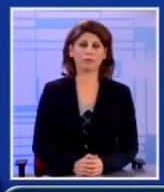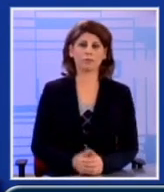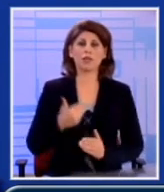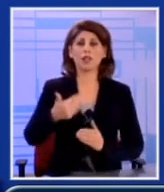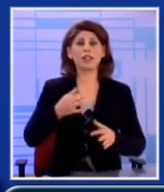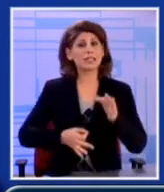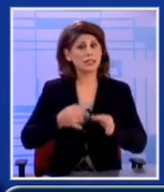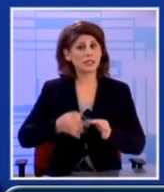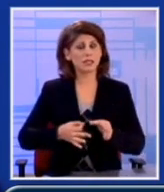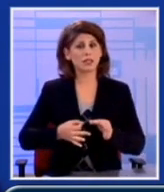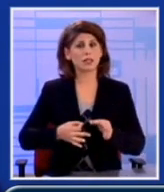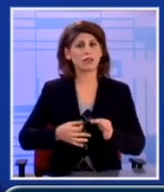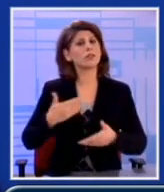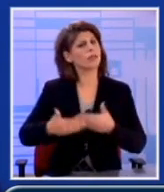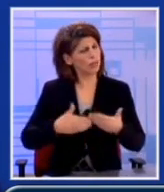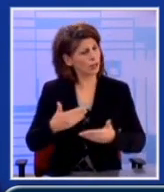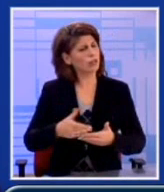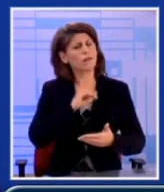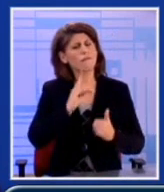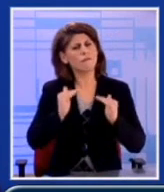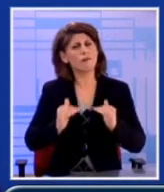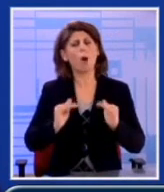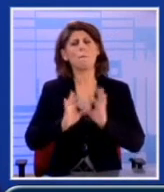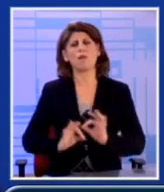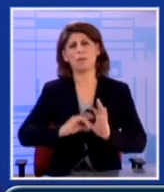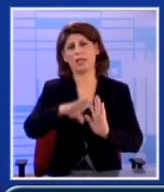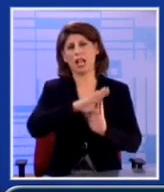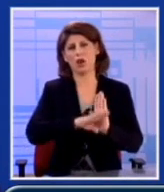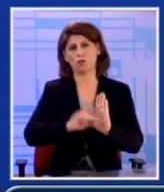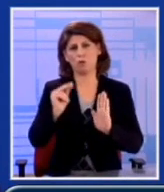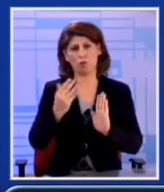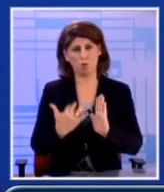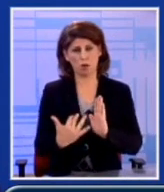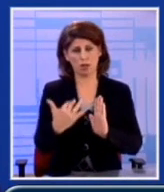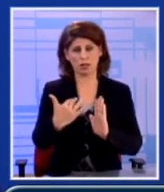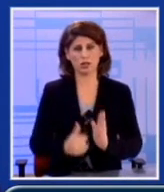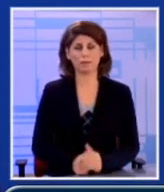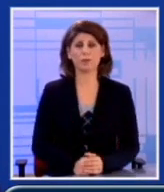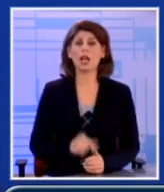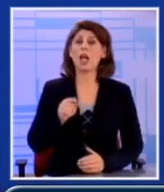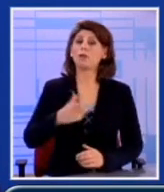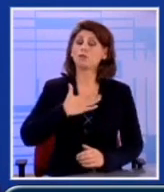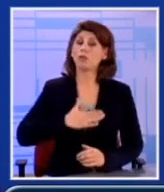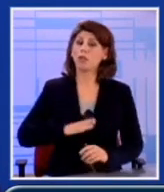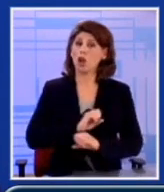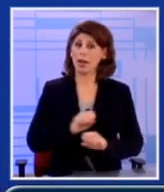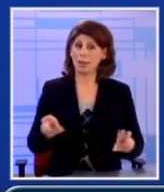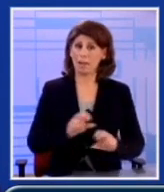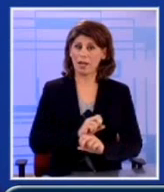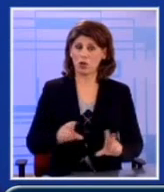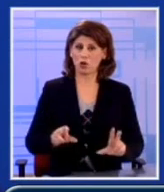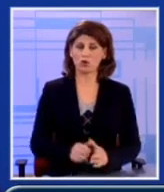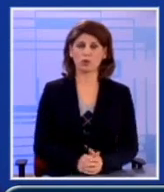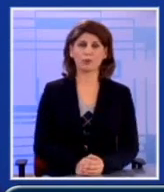συζητηθεί κατά τη διαδικασία που προβλέπει ο κανονισμός. Εκείνο για το οποίο θέλω να ενημερώσω